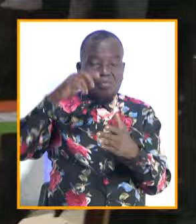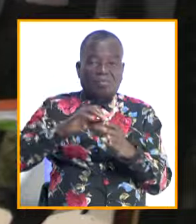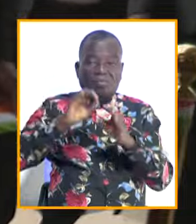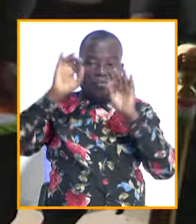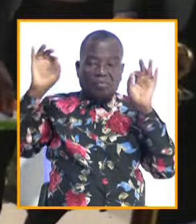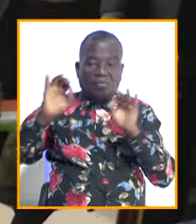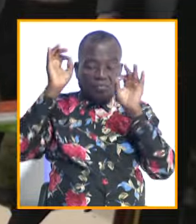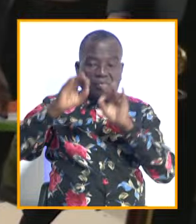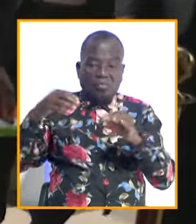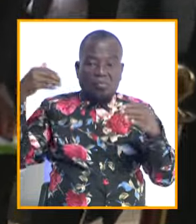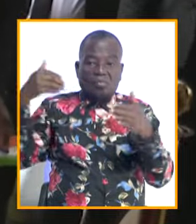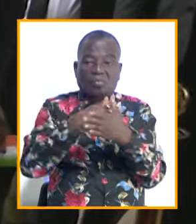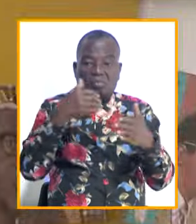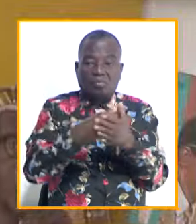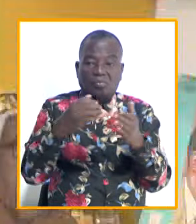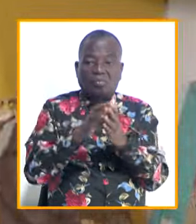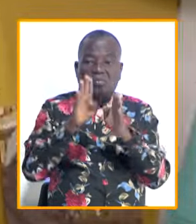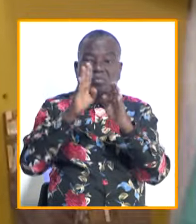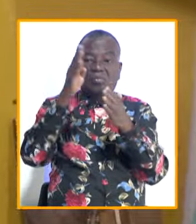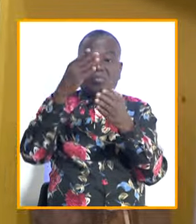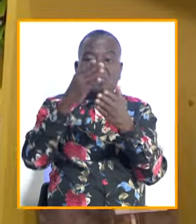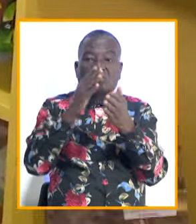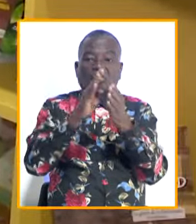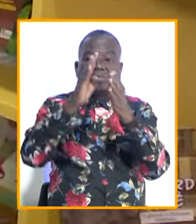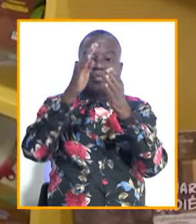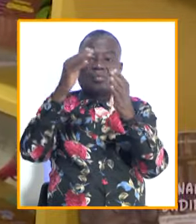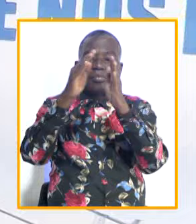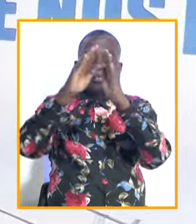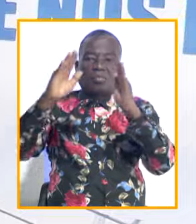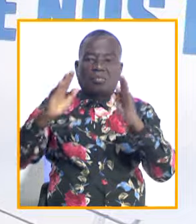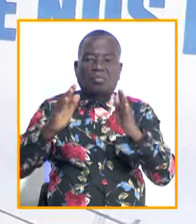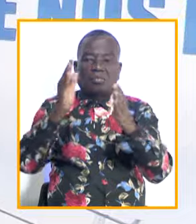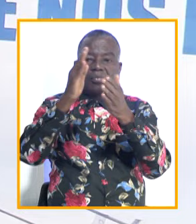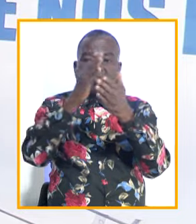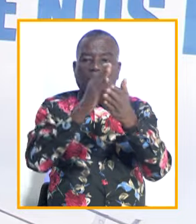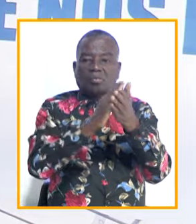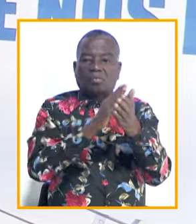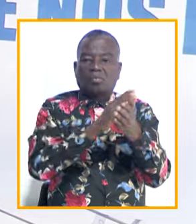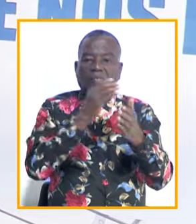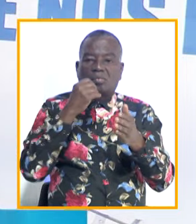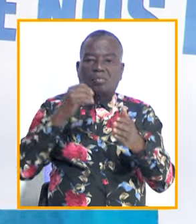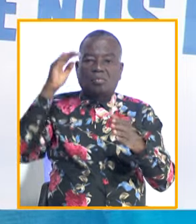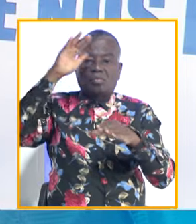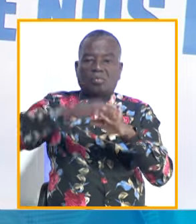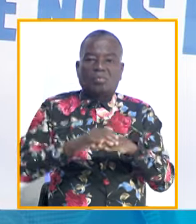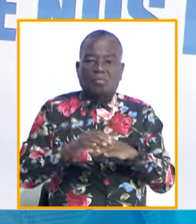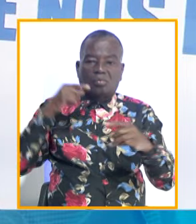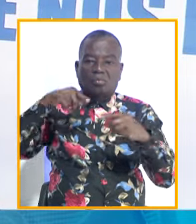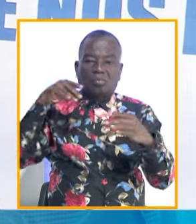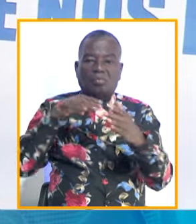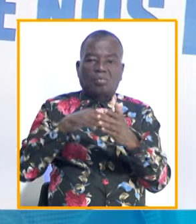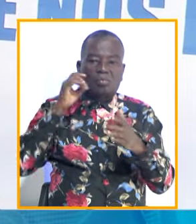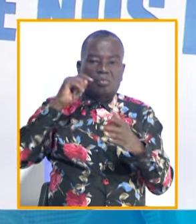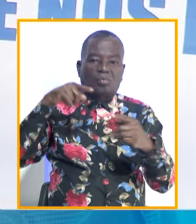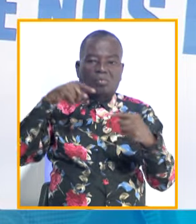va permettre aux enfants d'avoir des livres indispensables à la qualité de leurs études. Le combat de maman Dominique Ouattara est